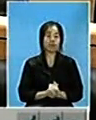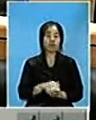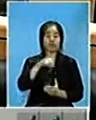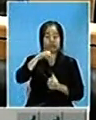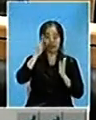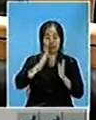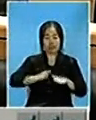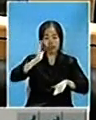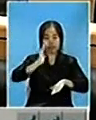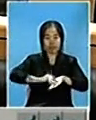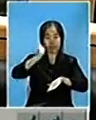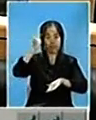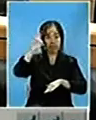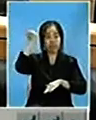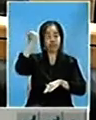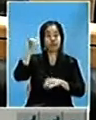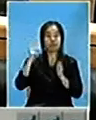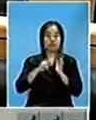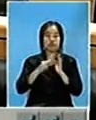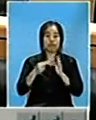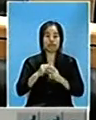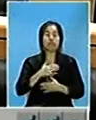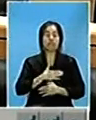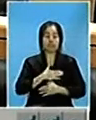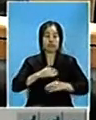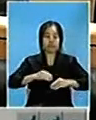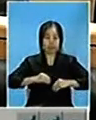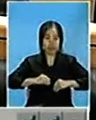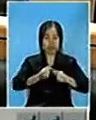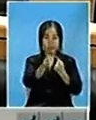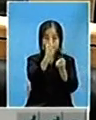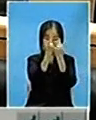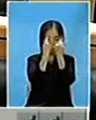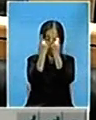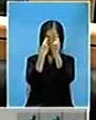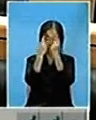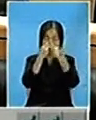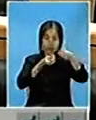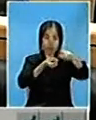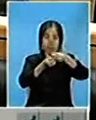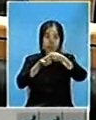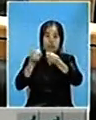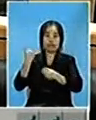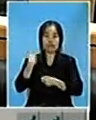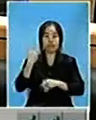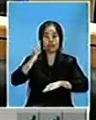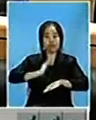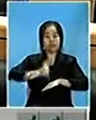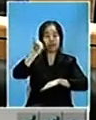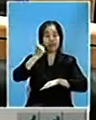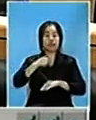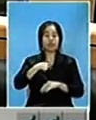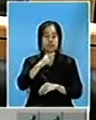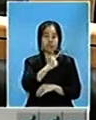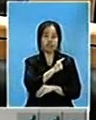บอกว่าเขายอมเสียสละชีวิตเพื่อให้บุคคลได้พูดในสิ่งที่เขาไม่เห็นด้วยต้องฟังสิ่ง